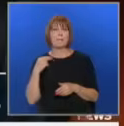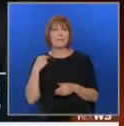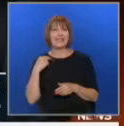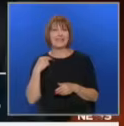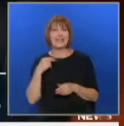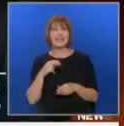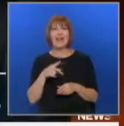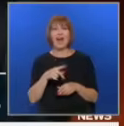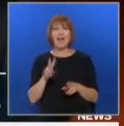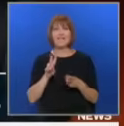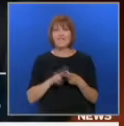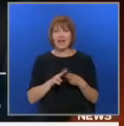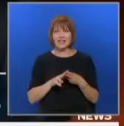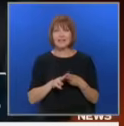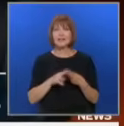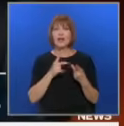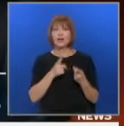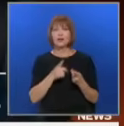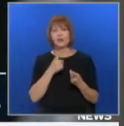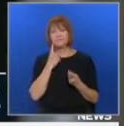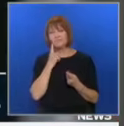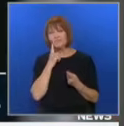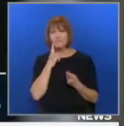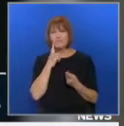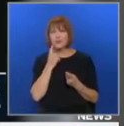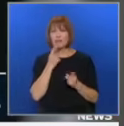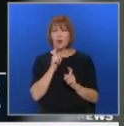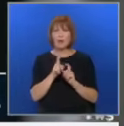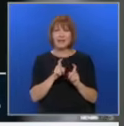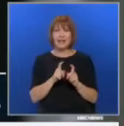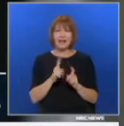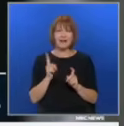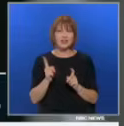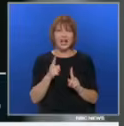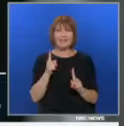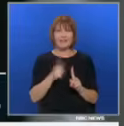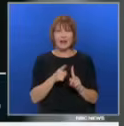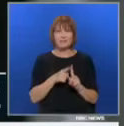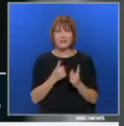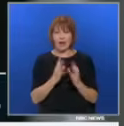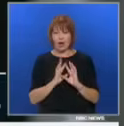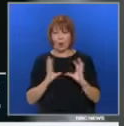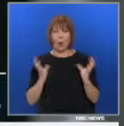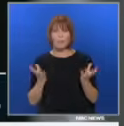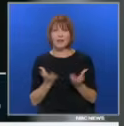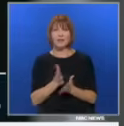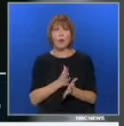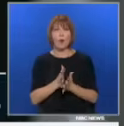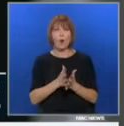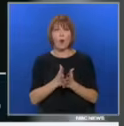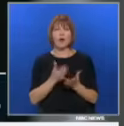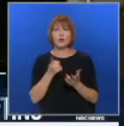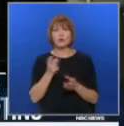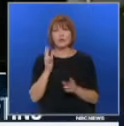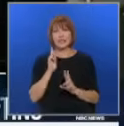Джей Ди Ванс, американският държавен глава беше лаконичен в коментара си и каза само, че Тръмп се е обградил с хора, които изцяло ще